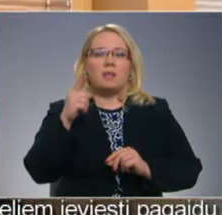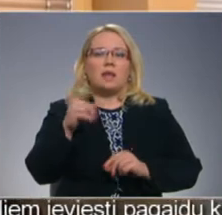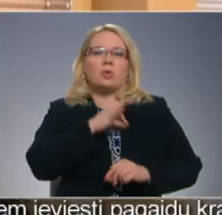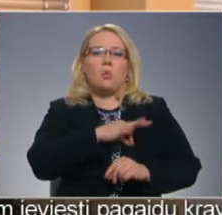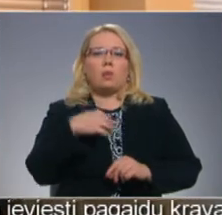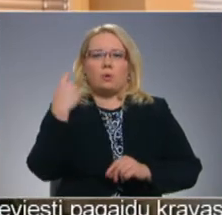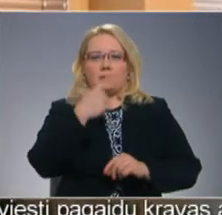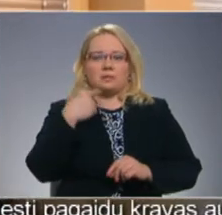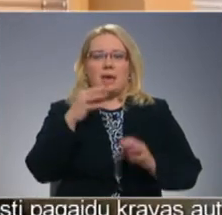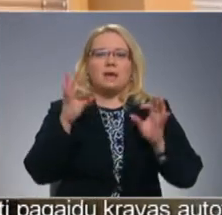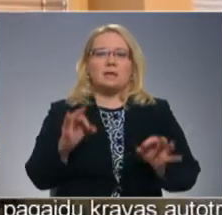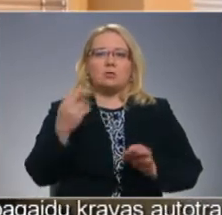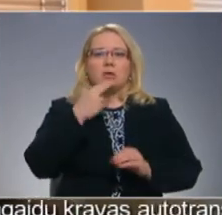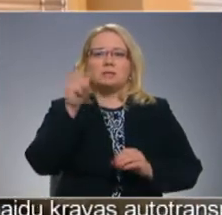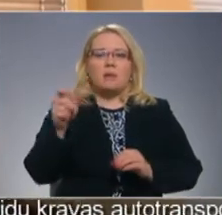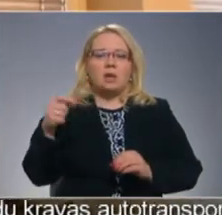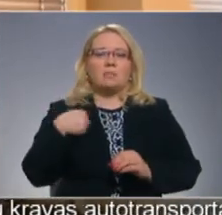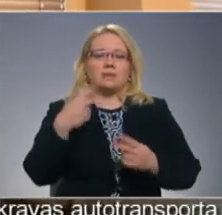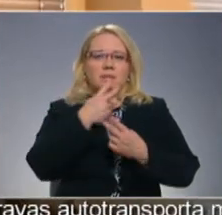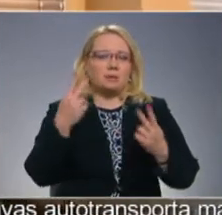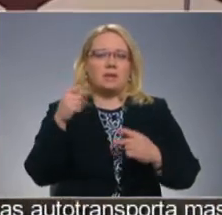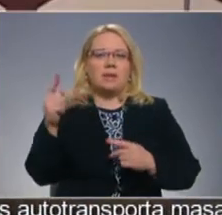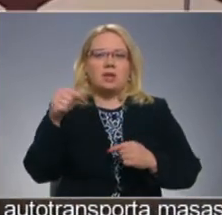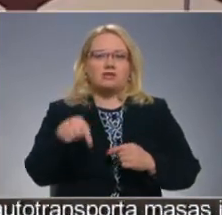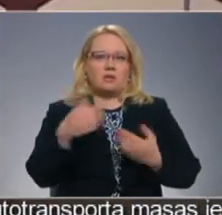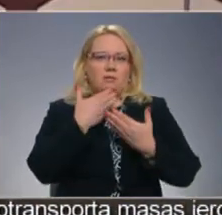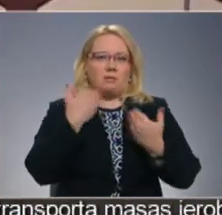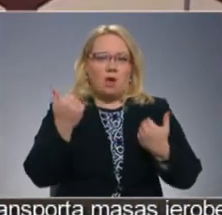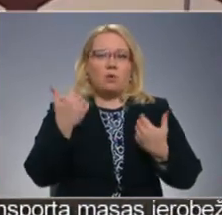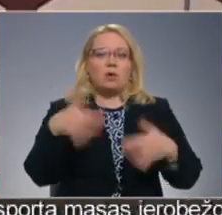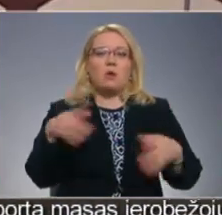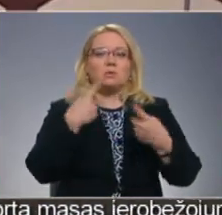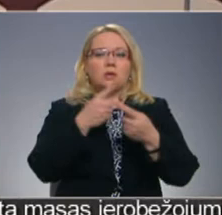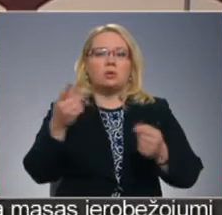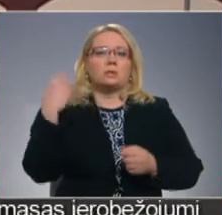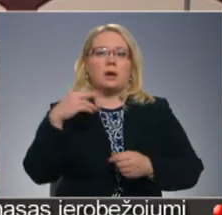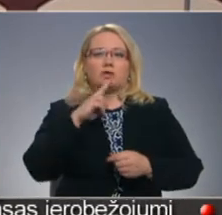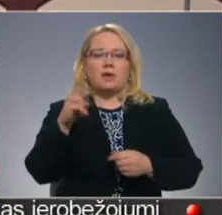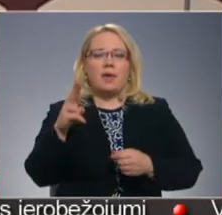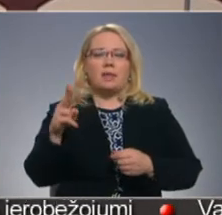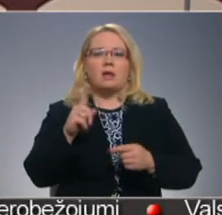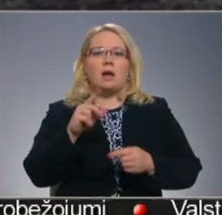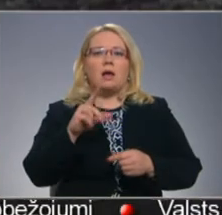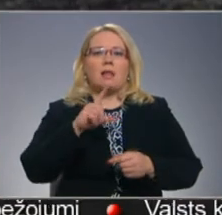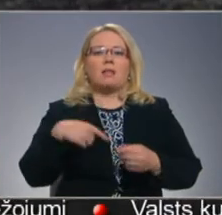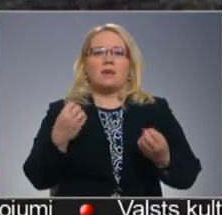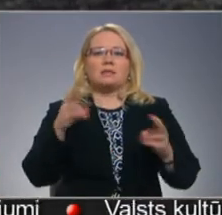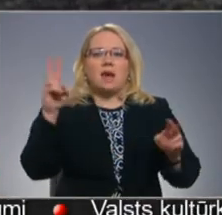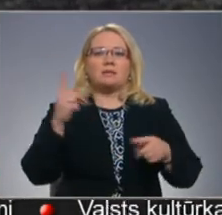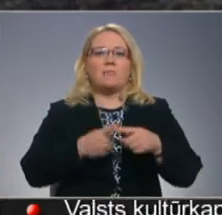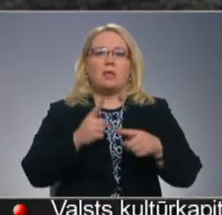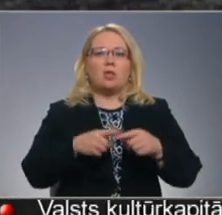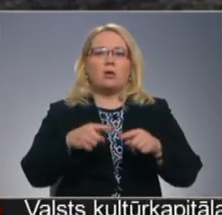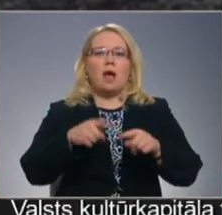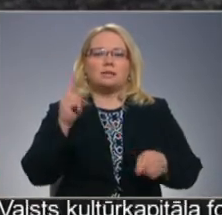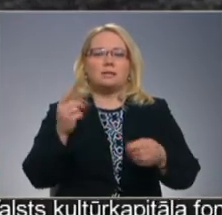noalgota seja. Īstos saimnieks jau mēs te neredzam, tie te nav. Jau ziņots, ka pagājušā nedēļa akcijas sabiedrība Latvijas gāze metalurgam